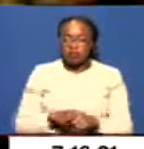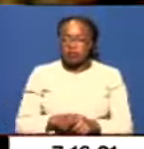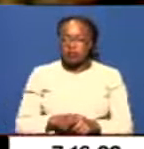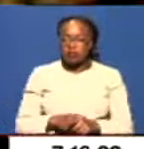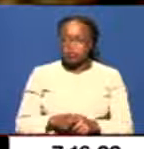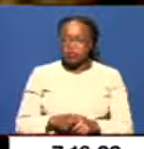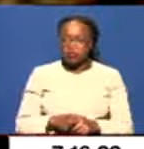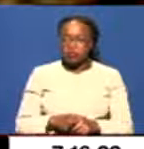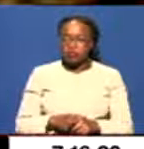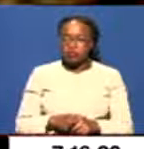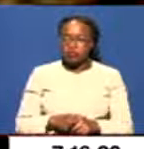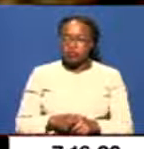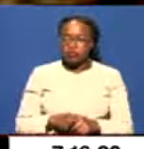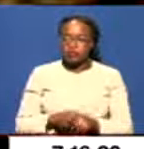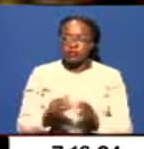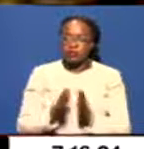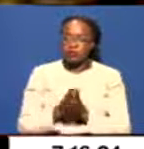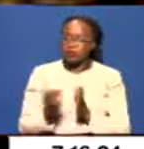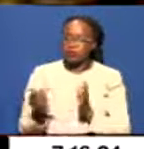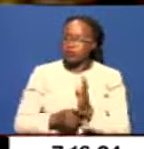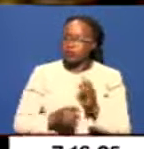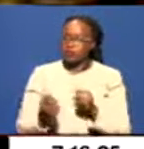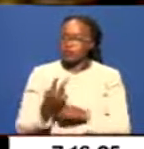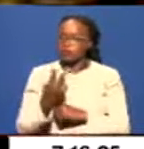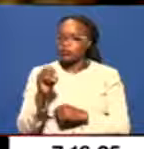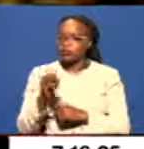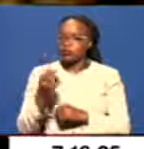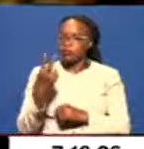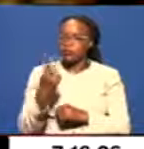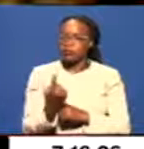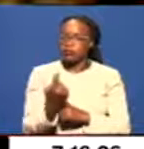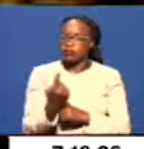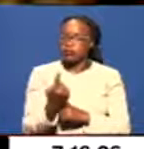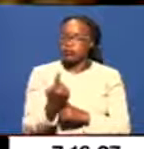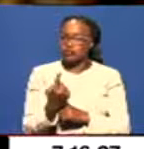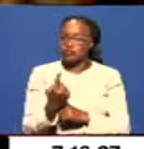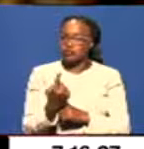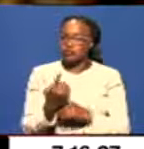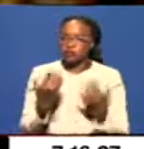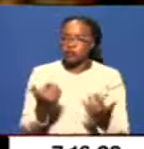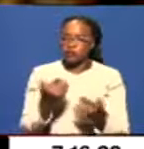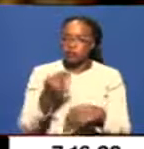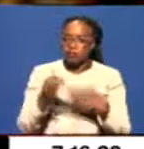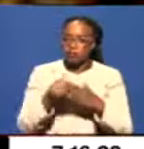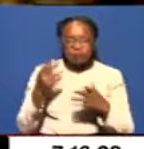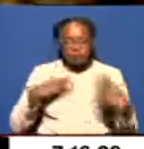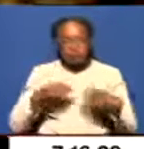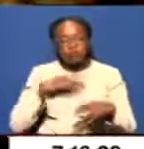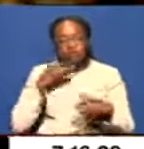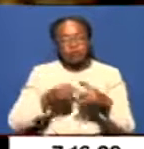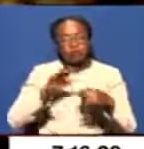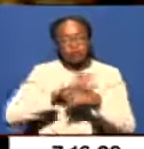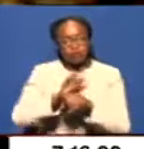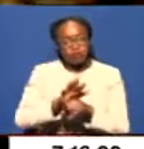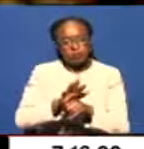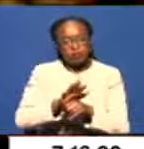za afya katika kipindi cha mwezi wa Disemba mwaka 2021. Hii inafanya idadi ya jumla ya waliofariki kutokana na COVID-19 kuwa